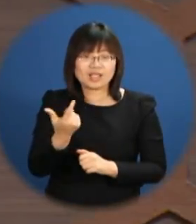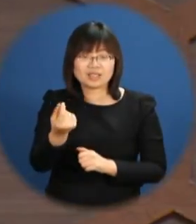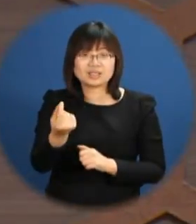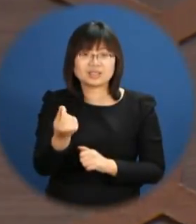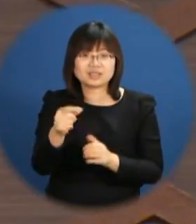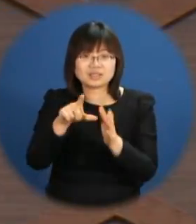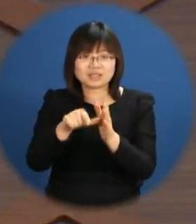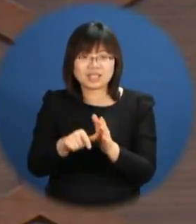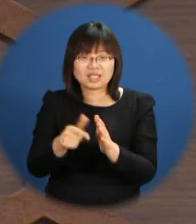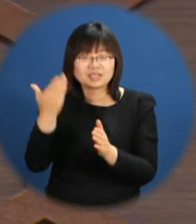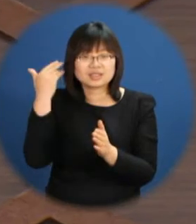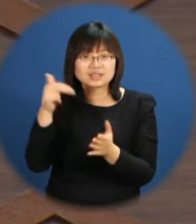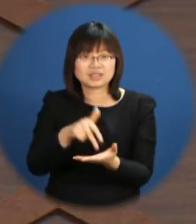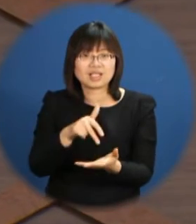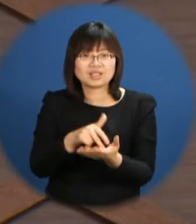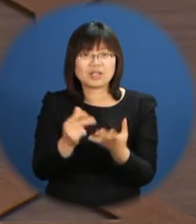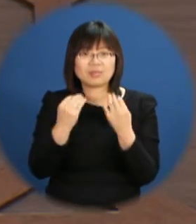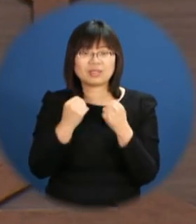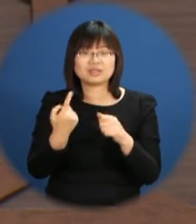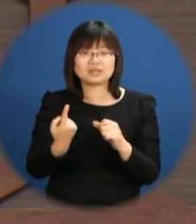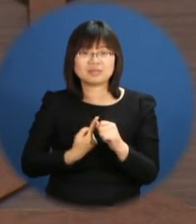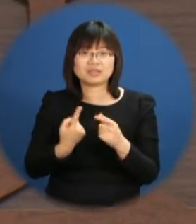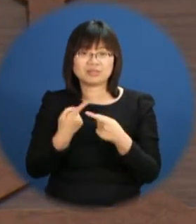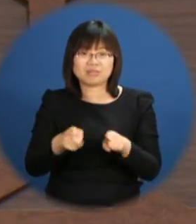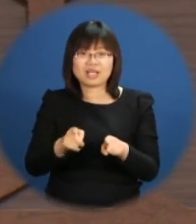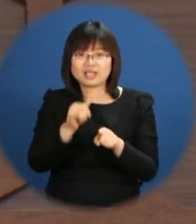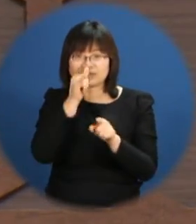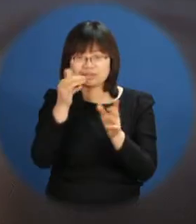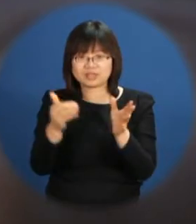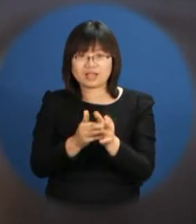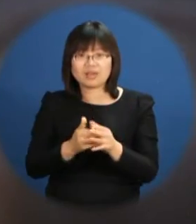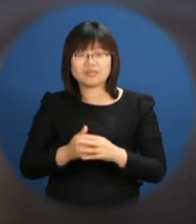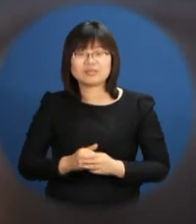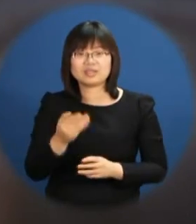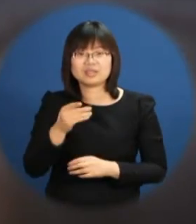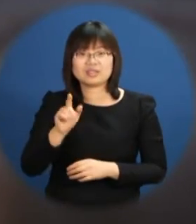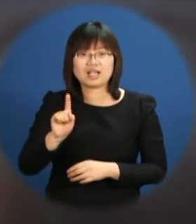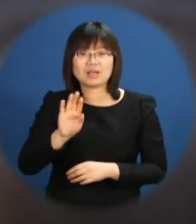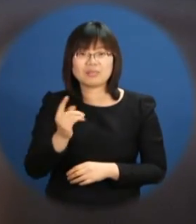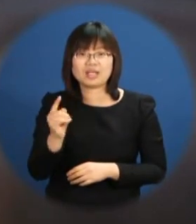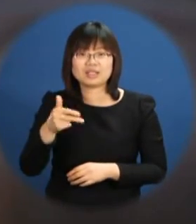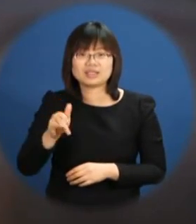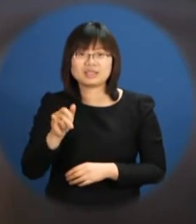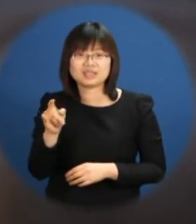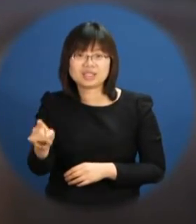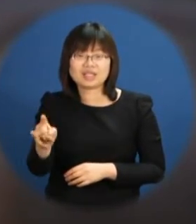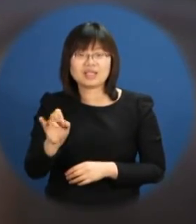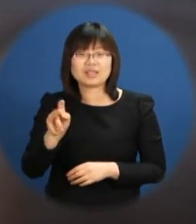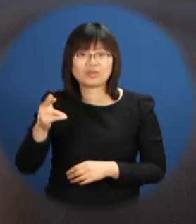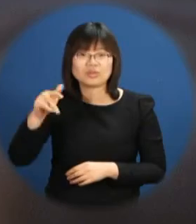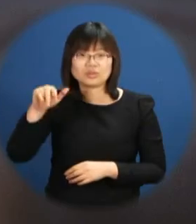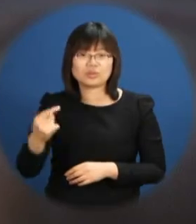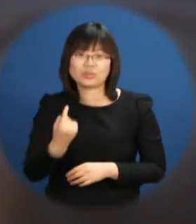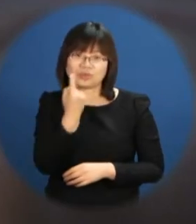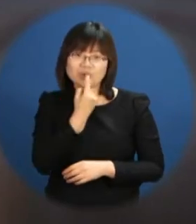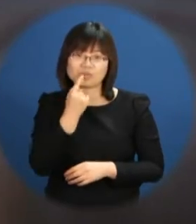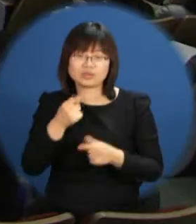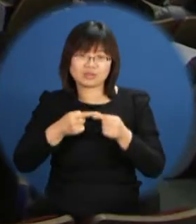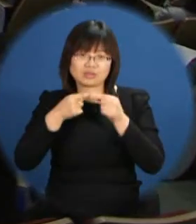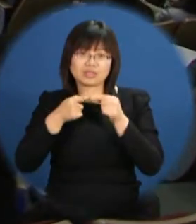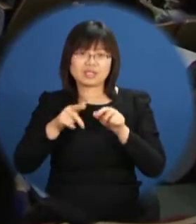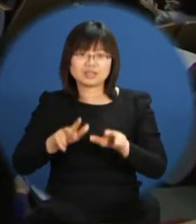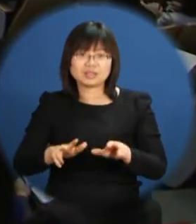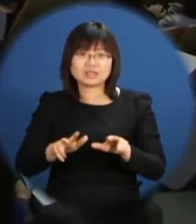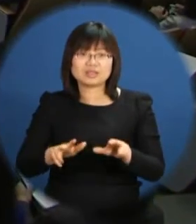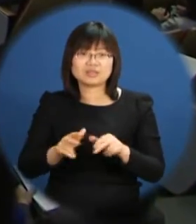그 당시에도 많은 비판을 받았습니다 아버지의 여 연소 이론은 첫째 뭐냐면 여기 이